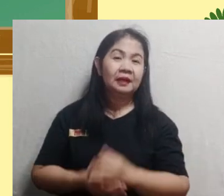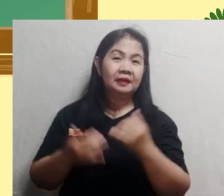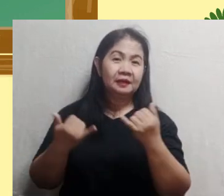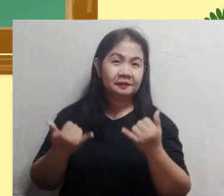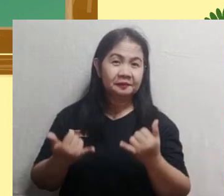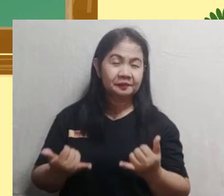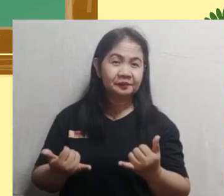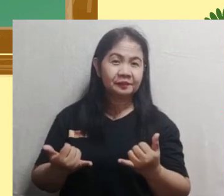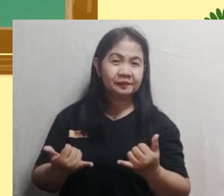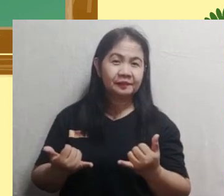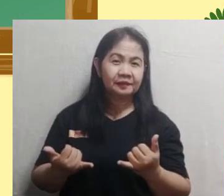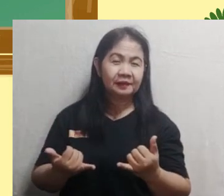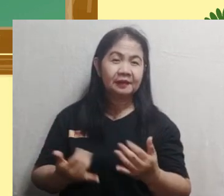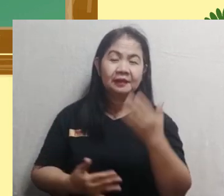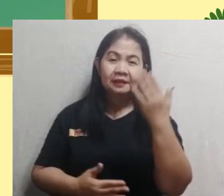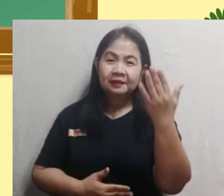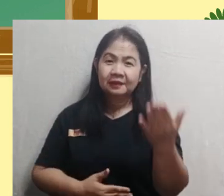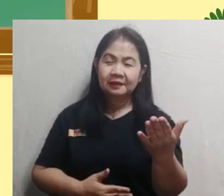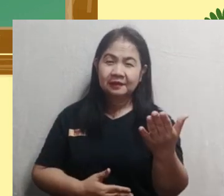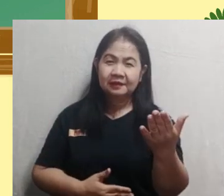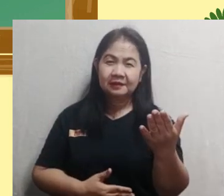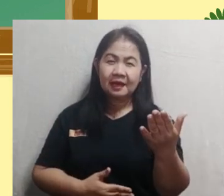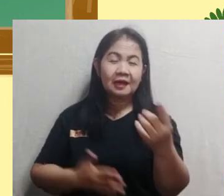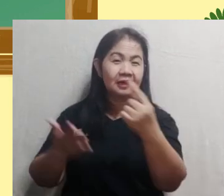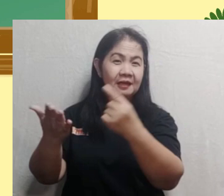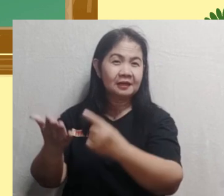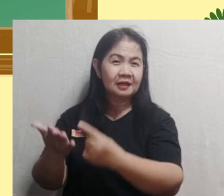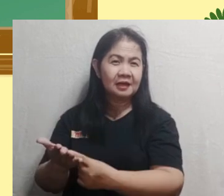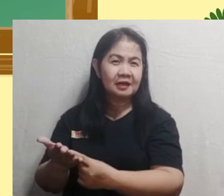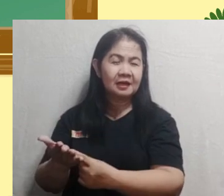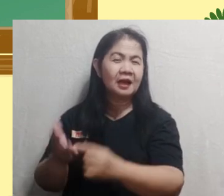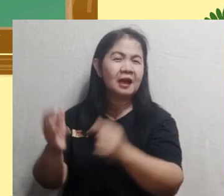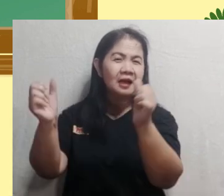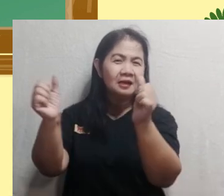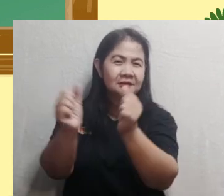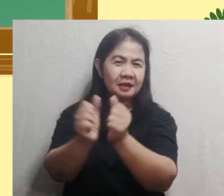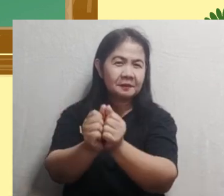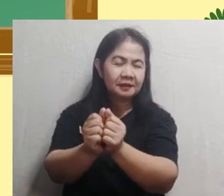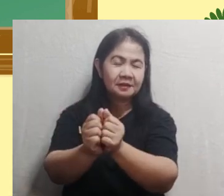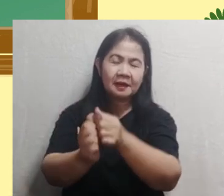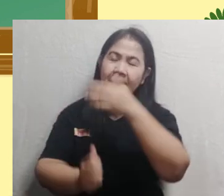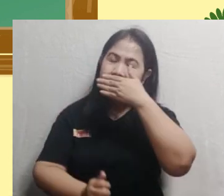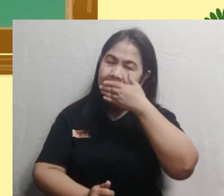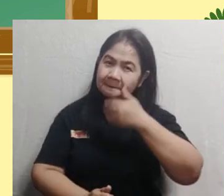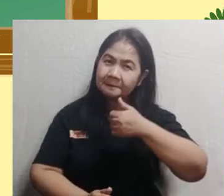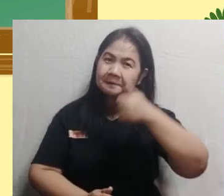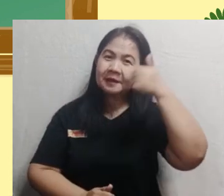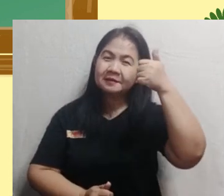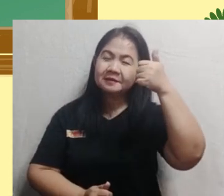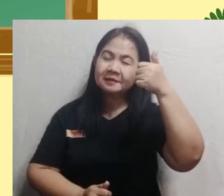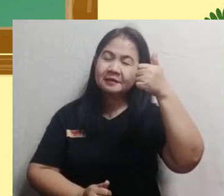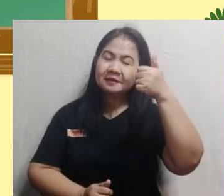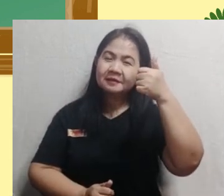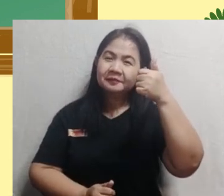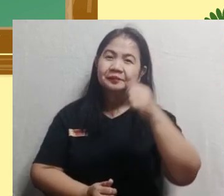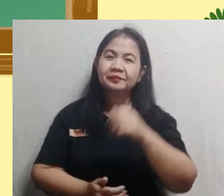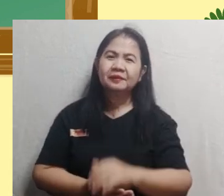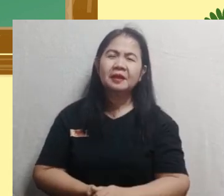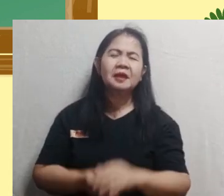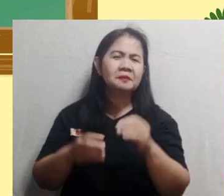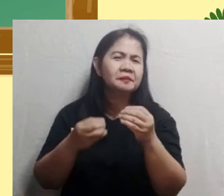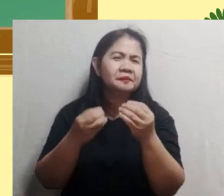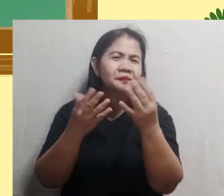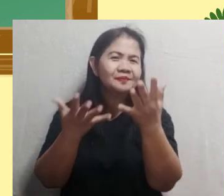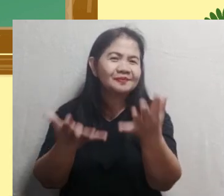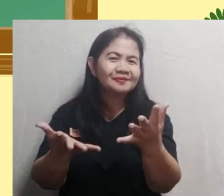ikaw ay nasa antas na nabibilang sa napakahusay at nababagay sa'yo ang napakasayang